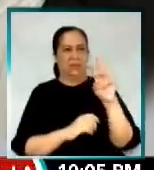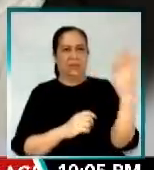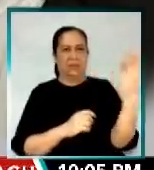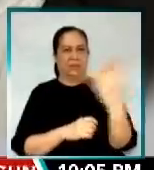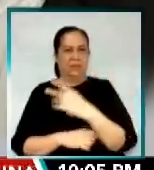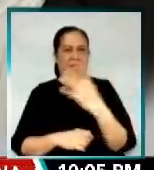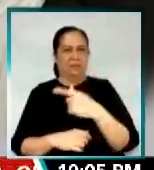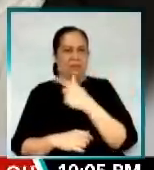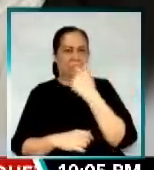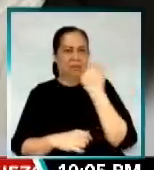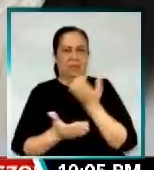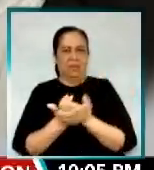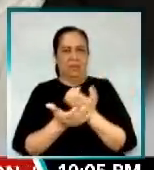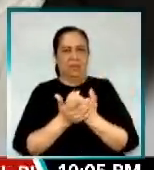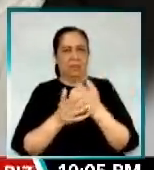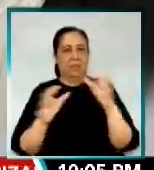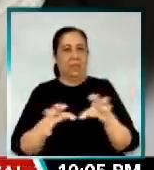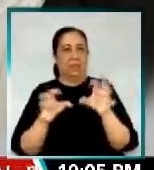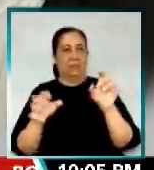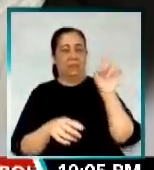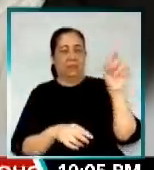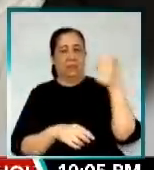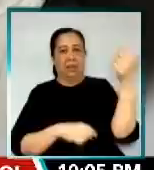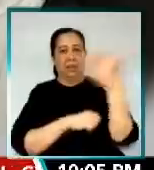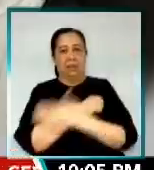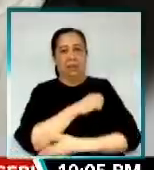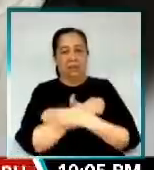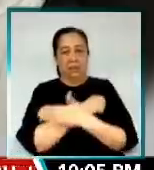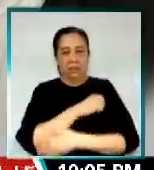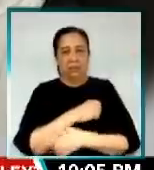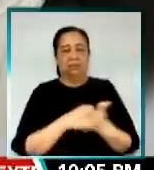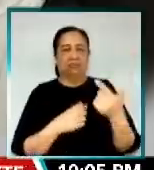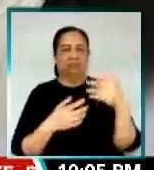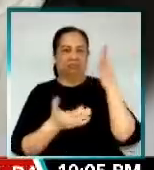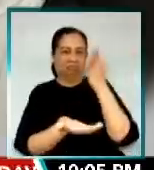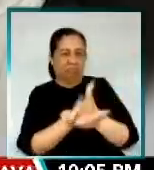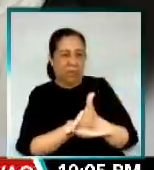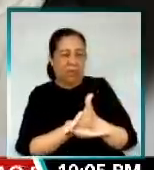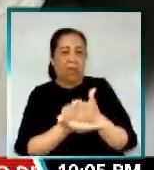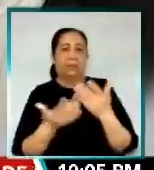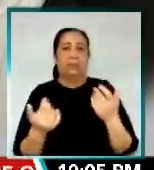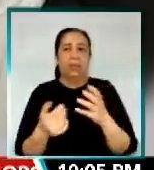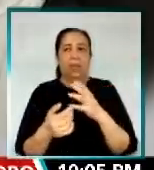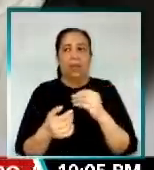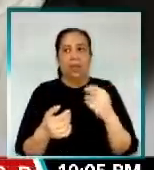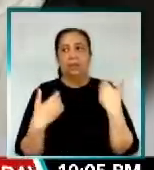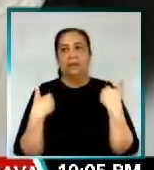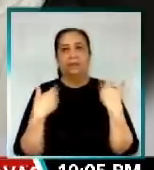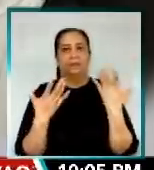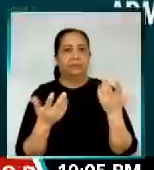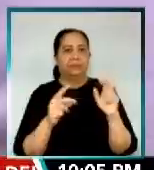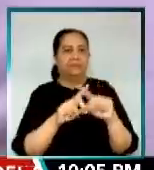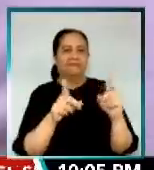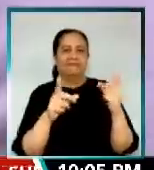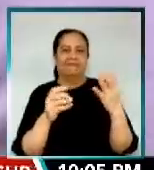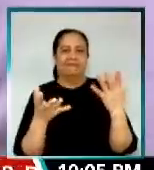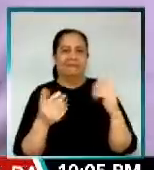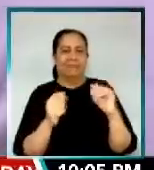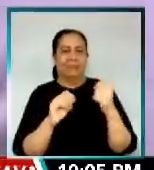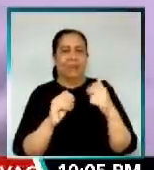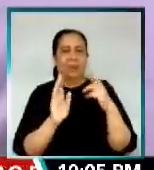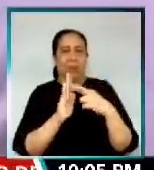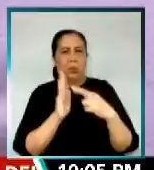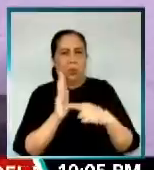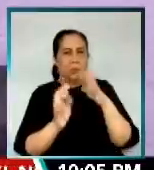economic activities sa host countries natin huminto, plus nagkaroon ng mga napakaraming protocol. Nakikita raw